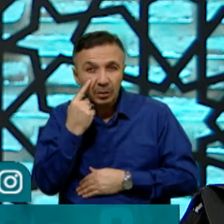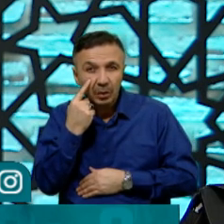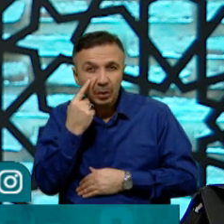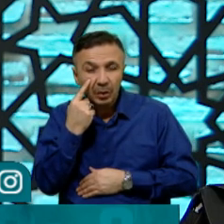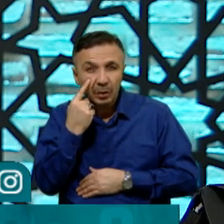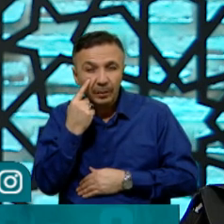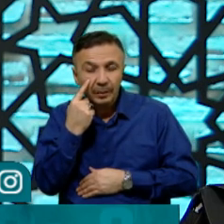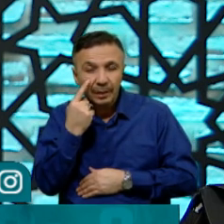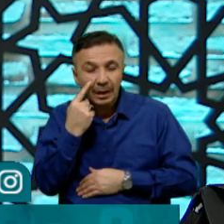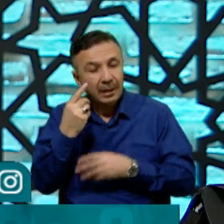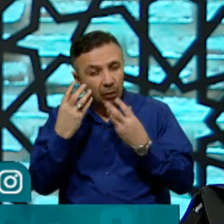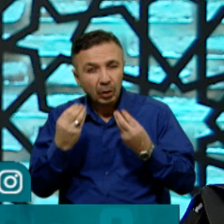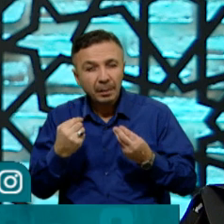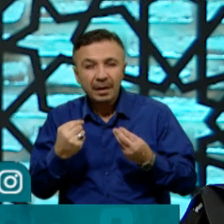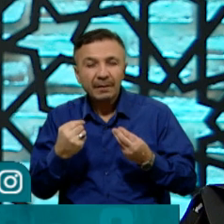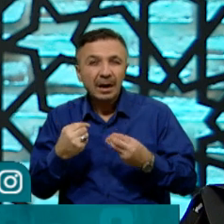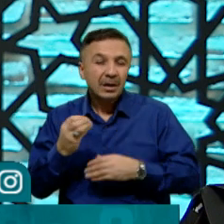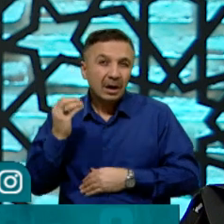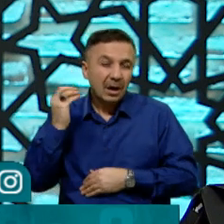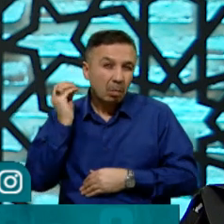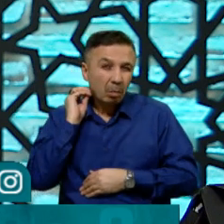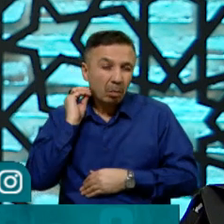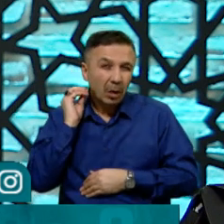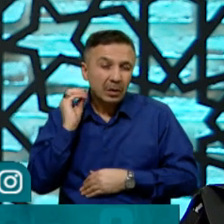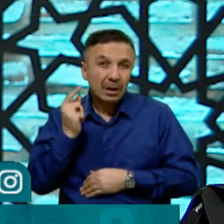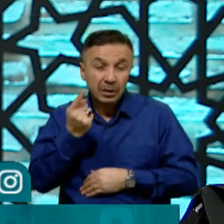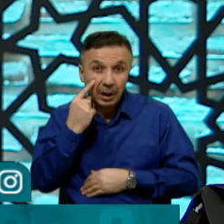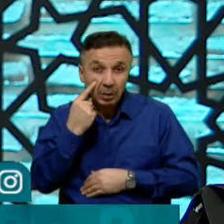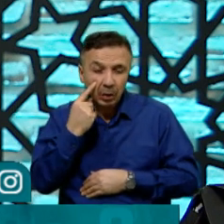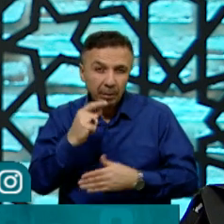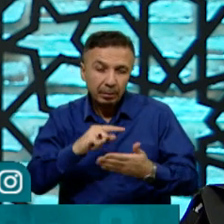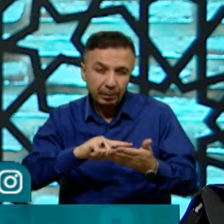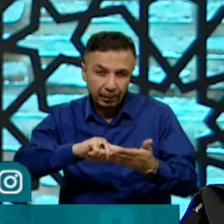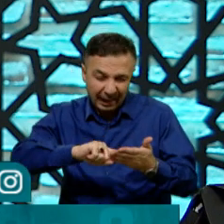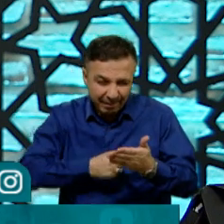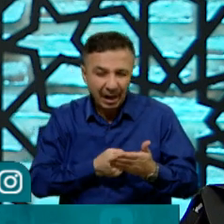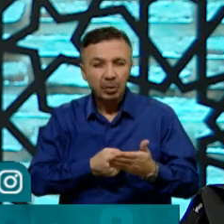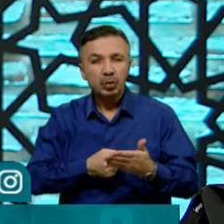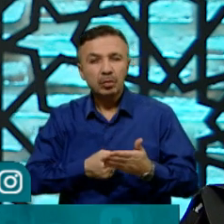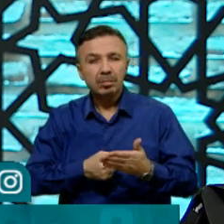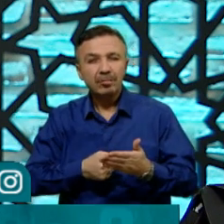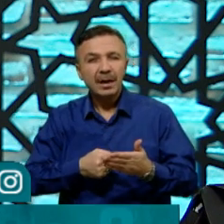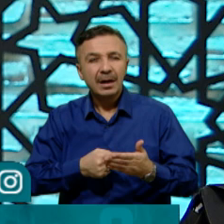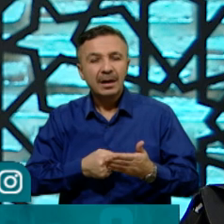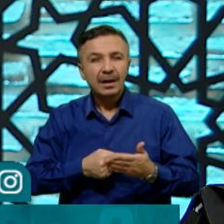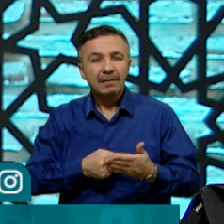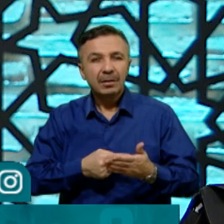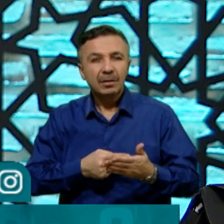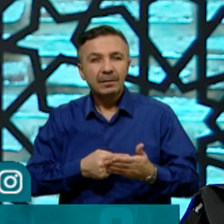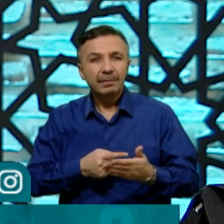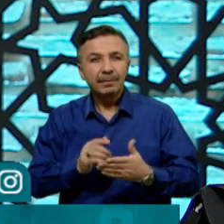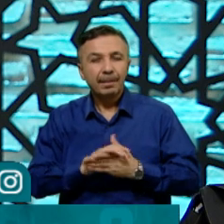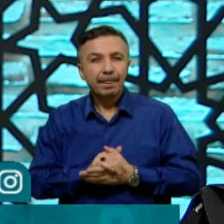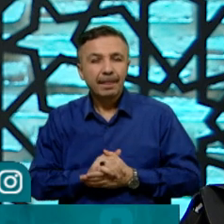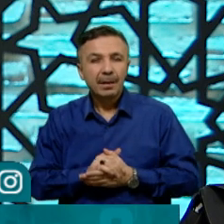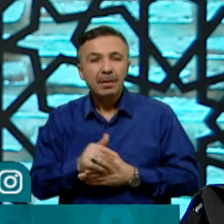ifade edildi Ben falanca borcun altına imzamı atıyorum ödenmediği takdirde kefilim veya işte Sündüz hanımın dediği gibi para